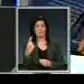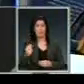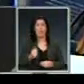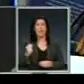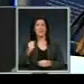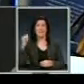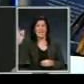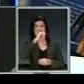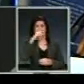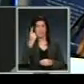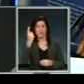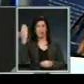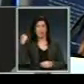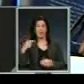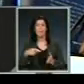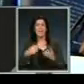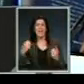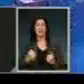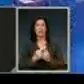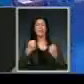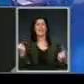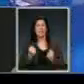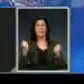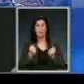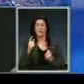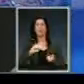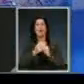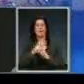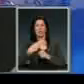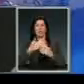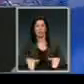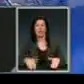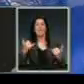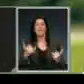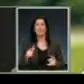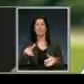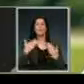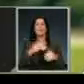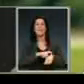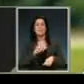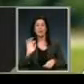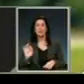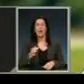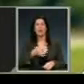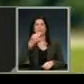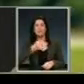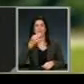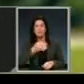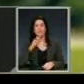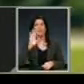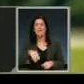למשותק. היום הוא מרצה ומקדיש את כל זמנו להגברת המודעות והנגשת הסביבה. בדרך כלל, כשחושבים על